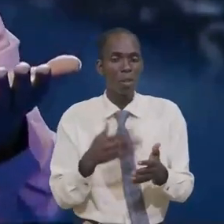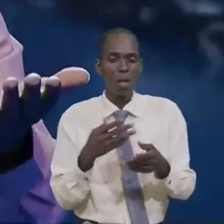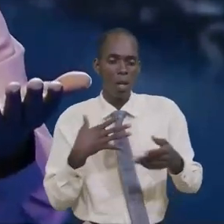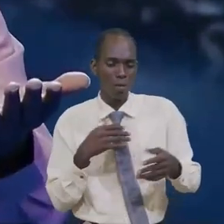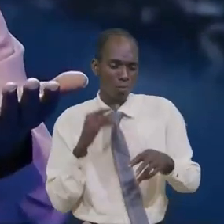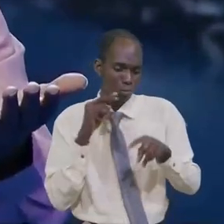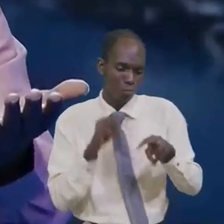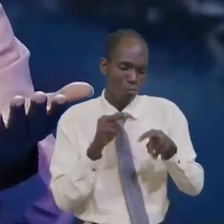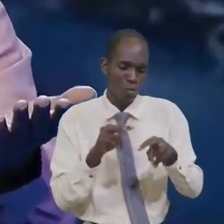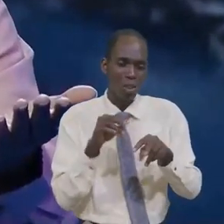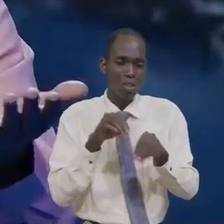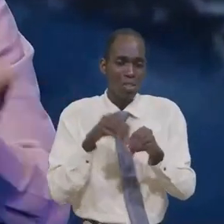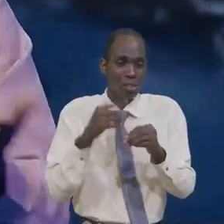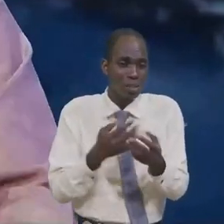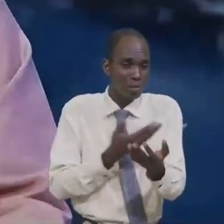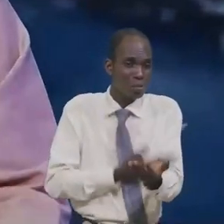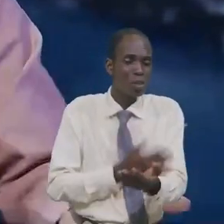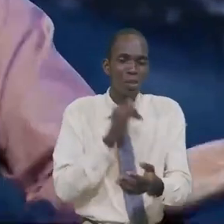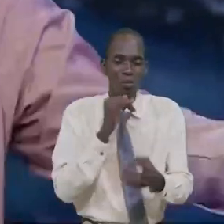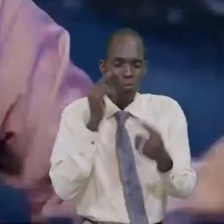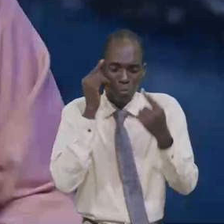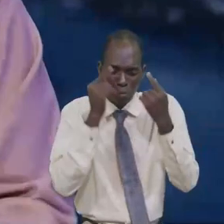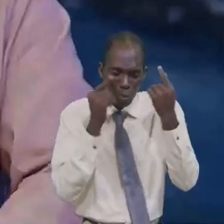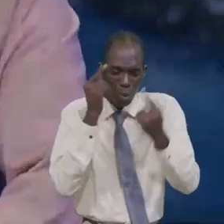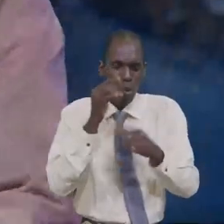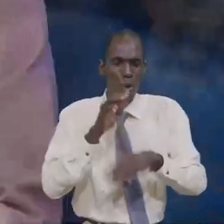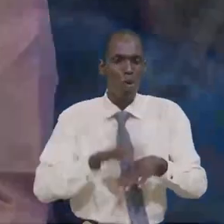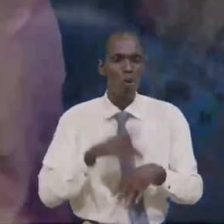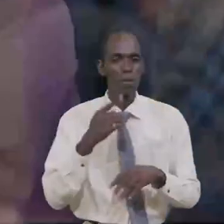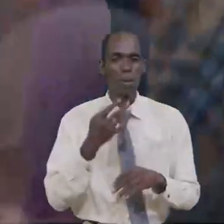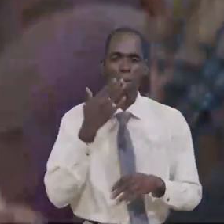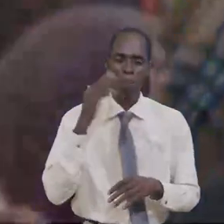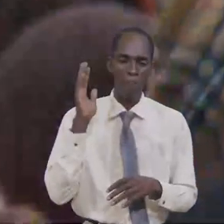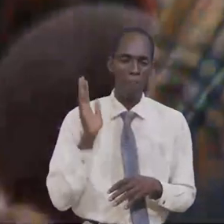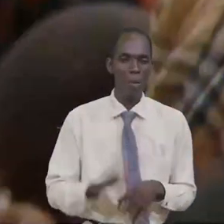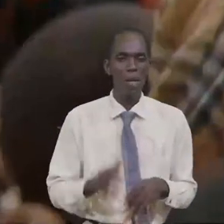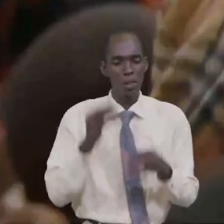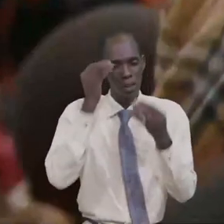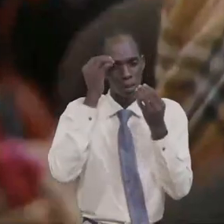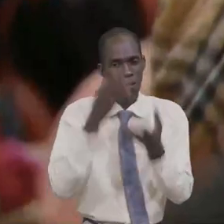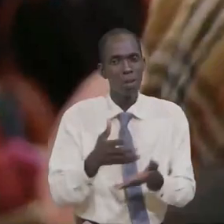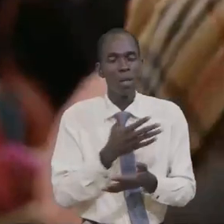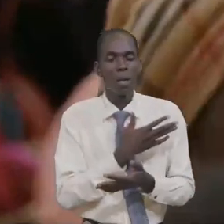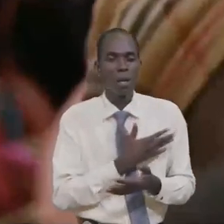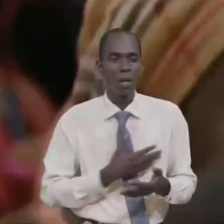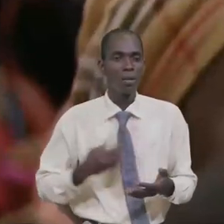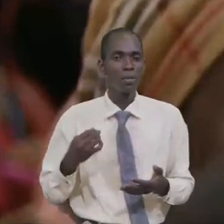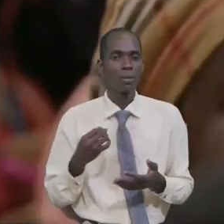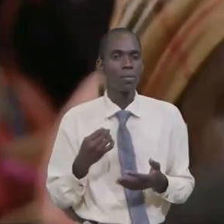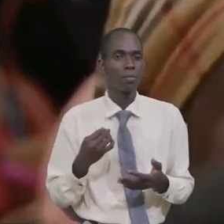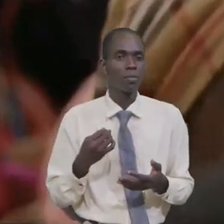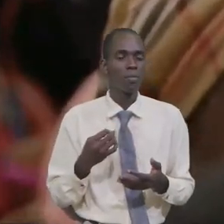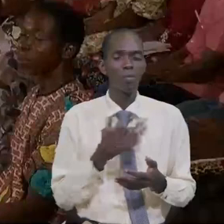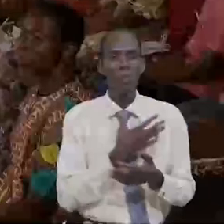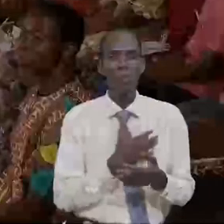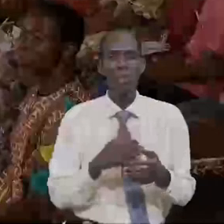les mauvaises nouvelles parce que le téléphone est à côté et tout au long de la journée chaque 5 minutes il